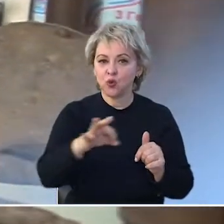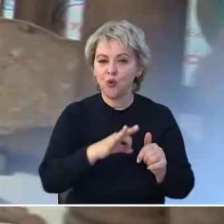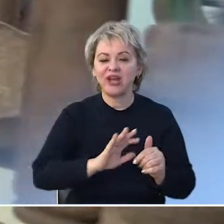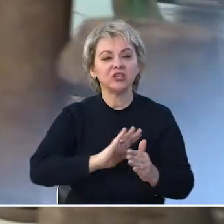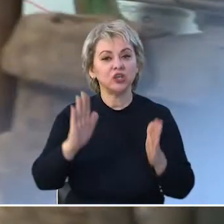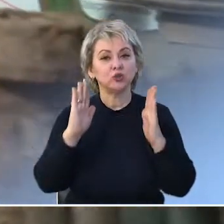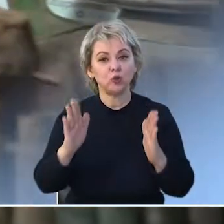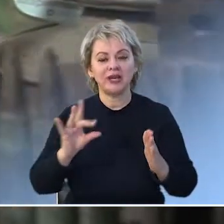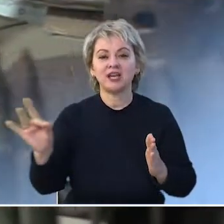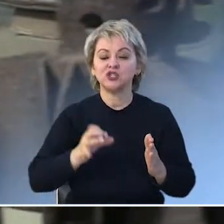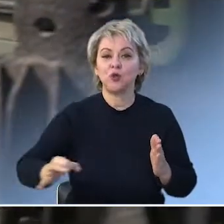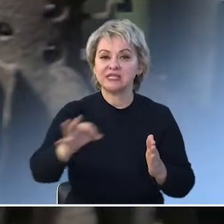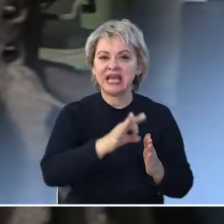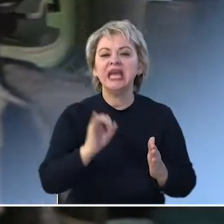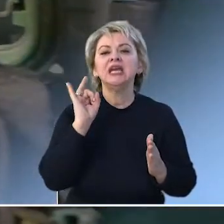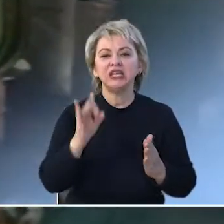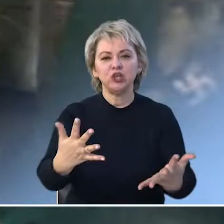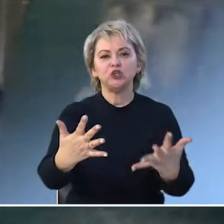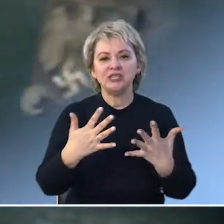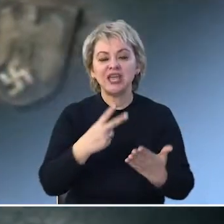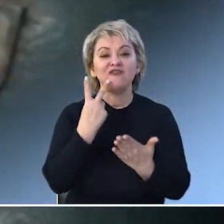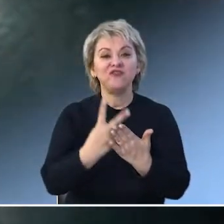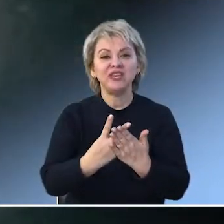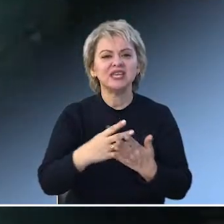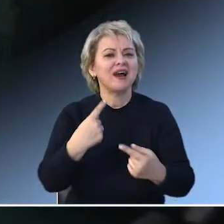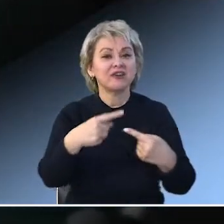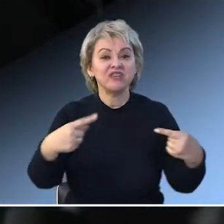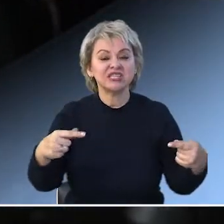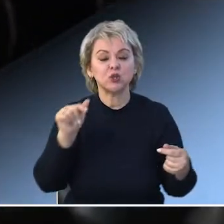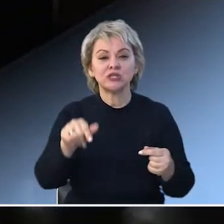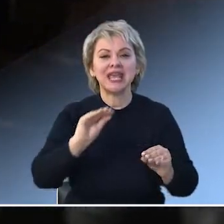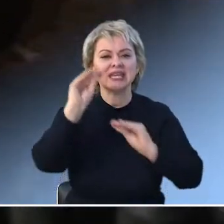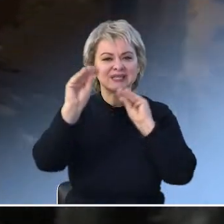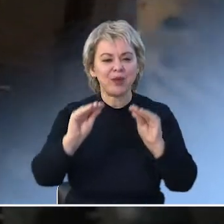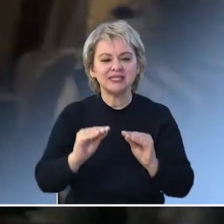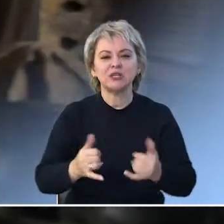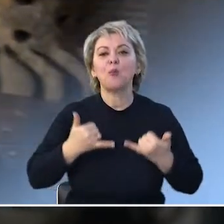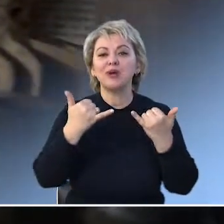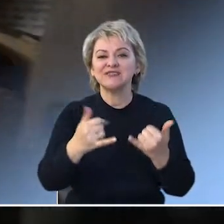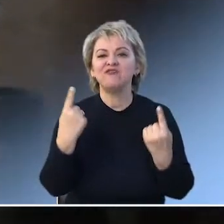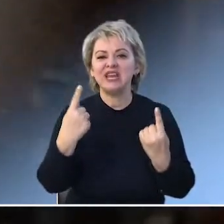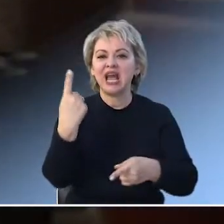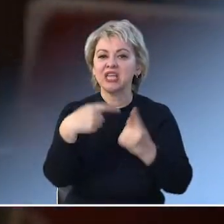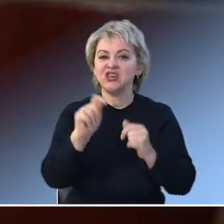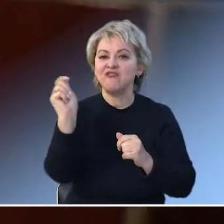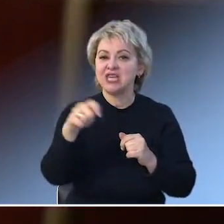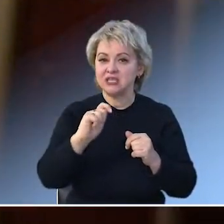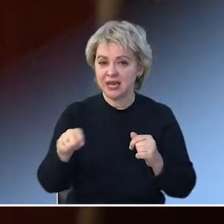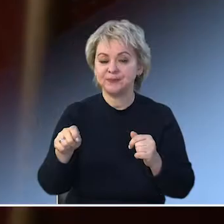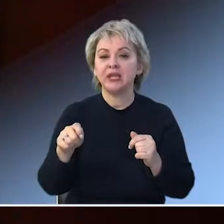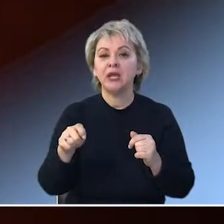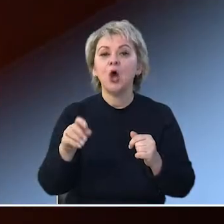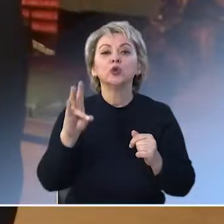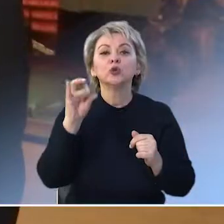Ростовской области, да и не только в Ростовской области, и, естественно, видела всевозможные экспозиции, посвященные Великой